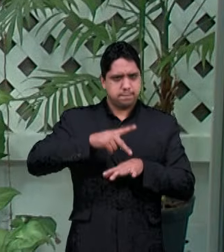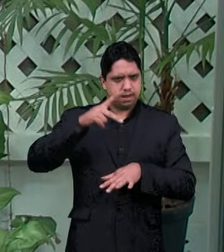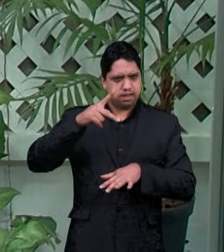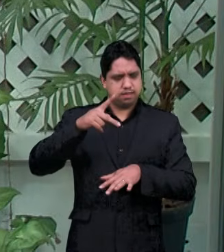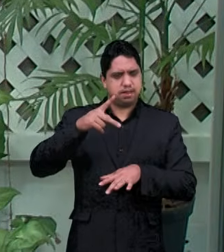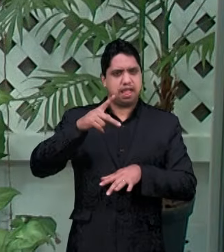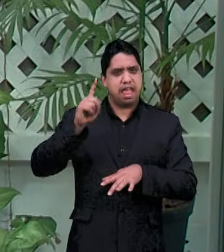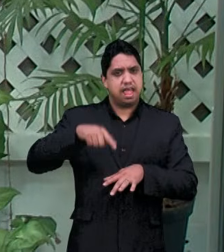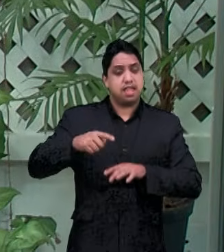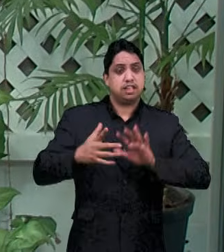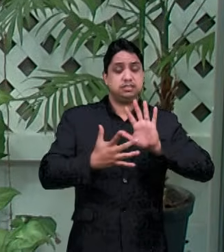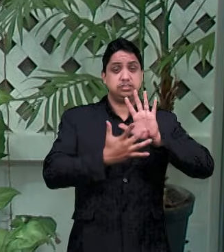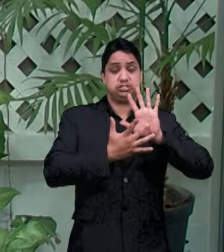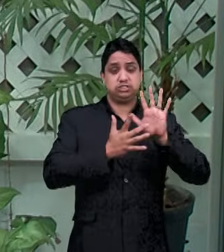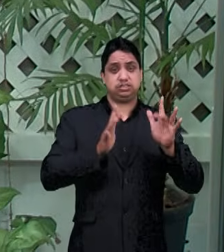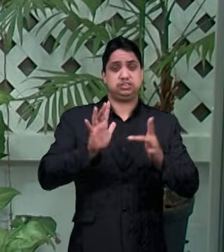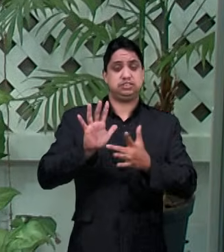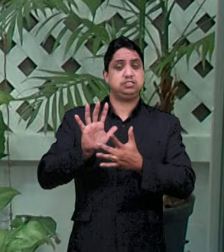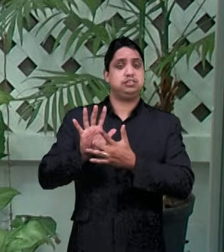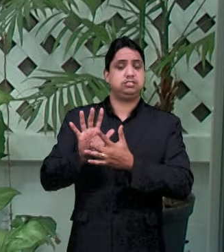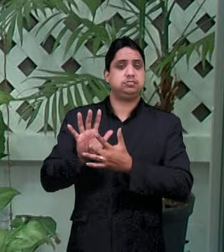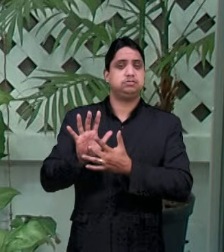est le Seigneur Jésus, il